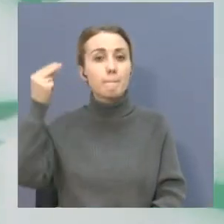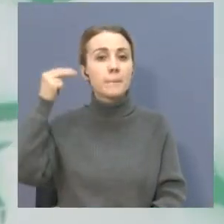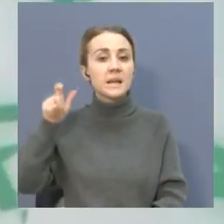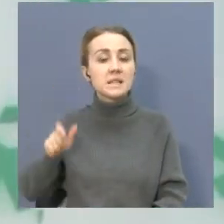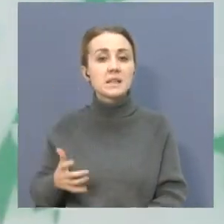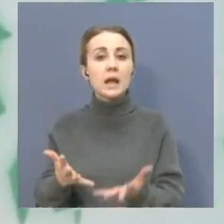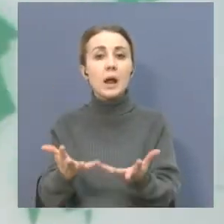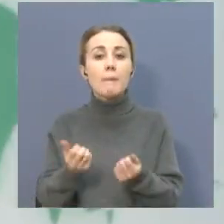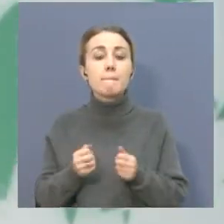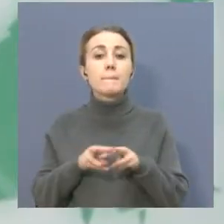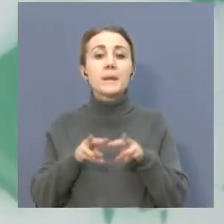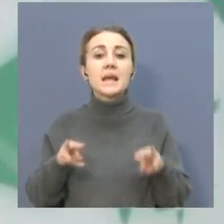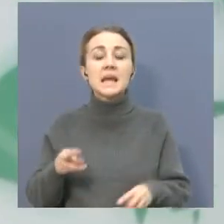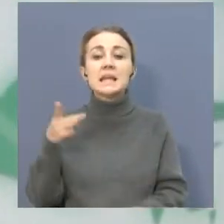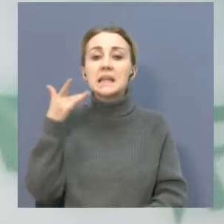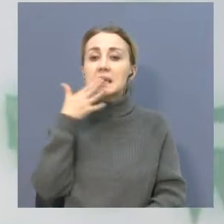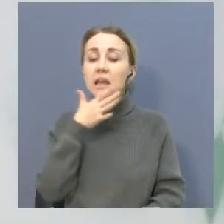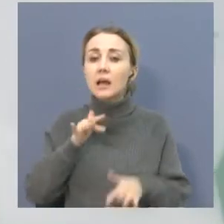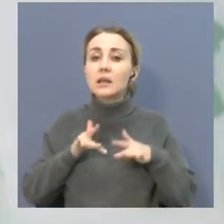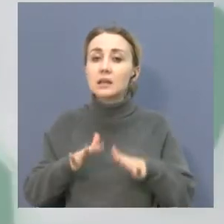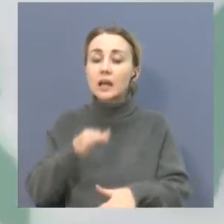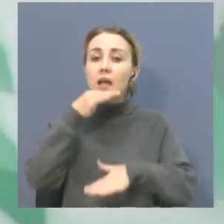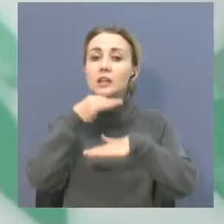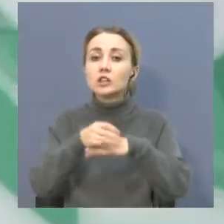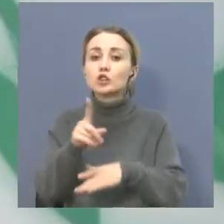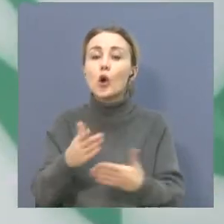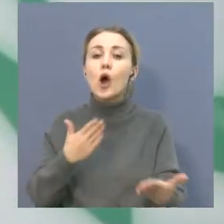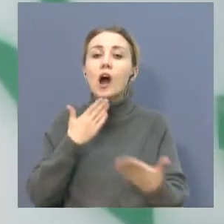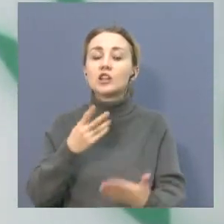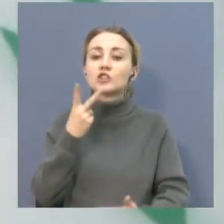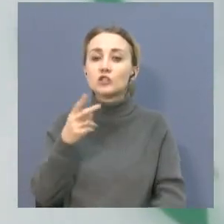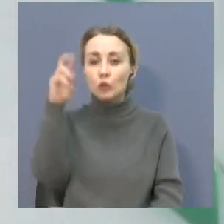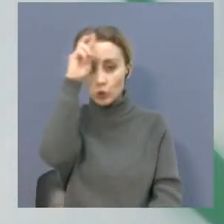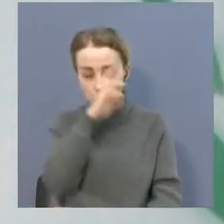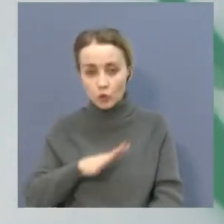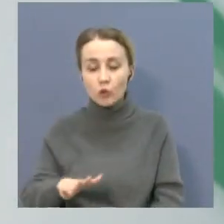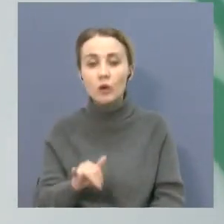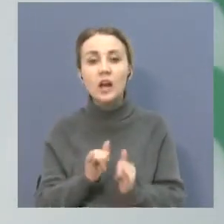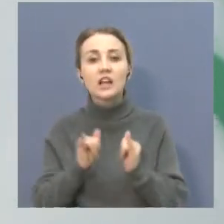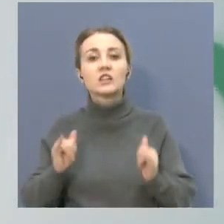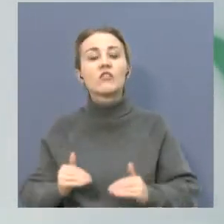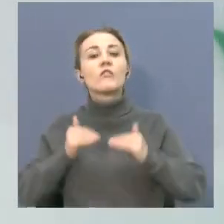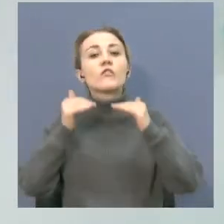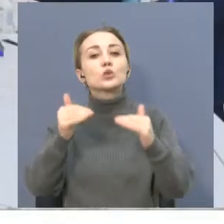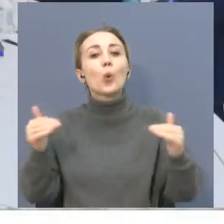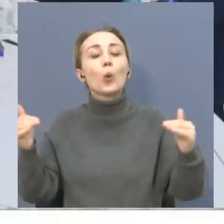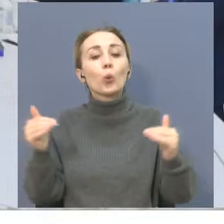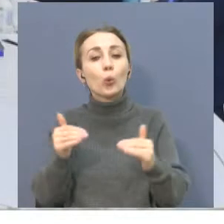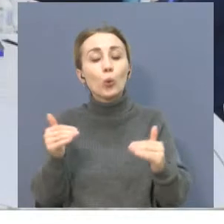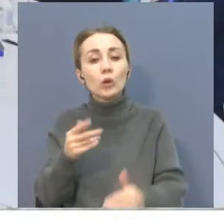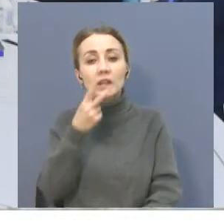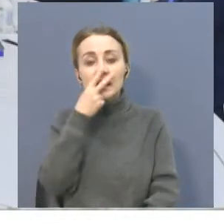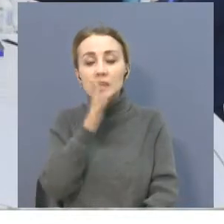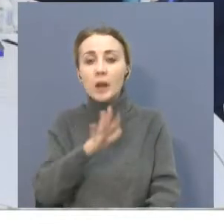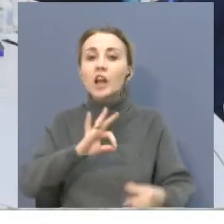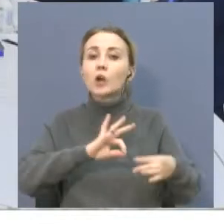министрі Абдулазиз Камилевті қабылдап, екі елдің қарым-қатынасы әлемдегі күрделі жағдай мен пандемияға қарамай жоғары деңгейде дамып жатқанын атап өтті.